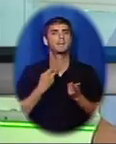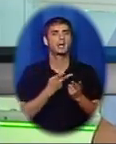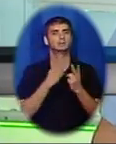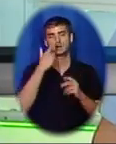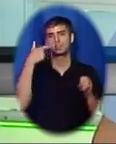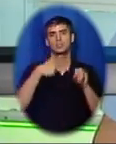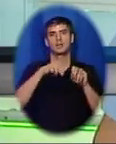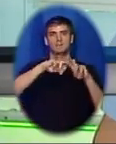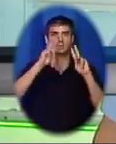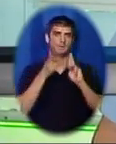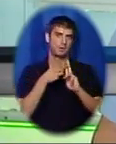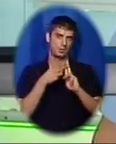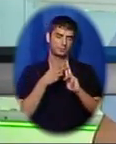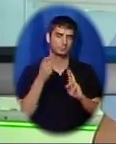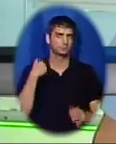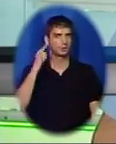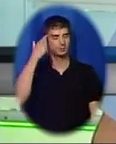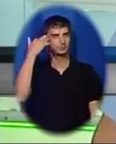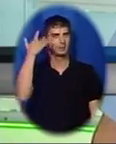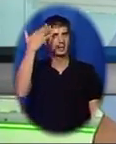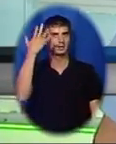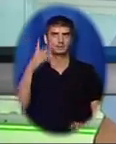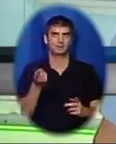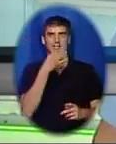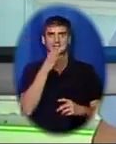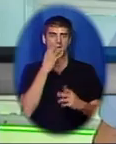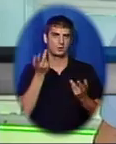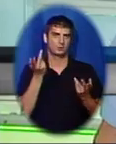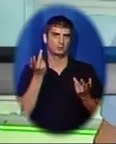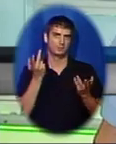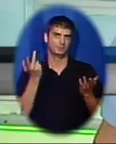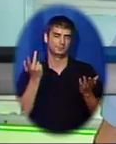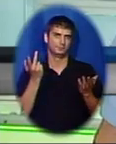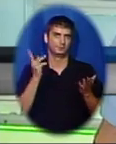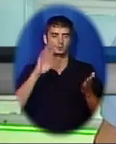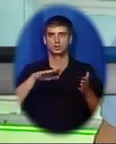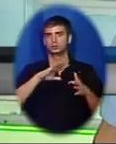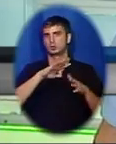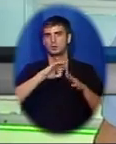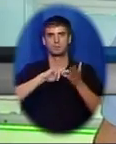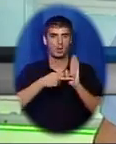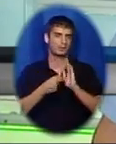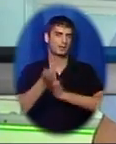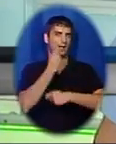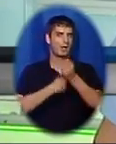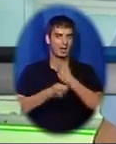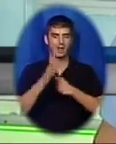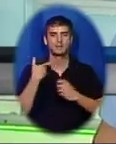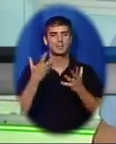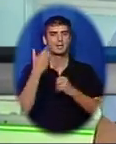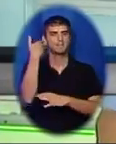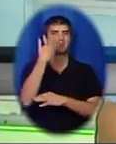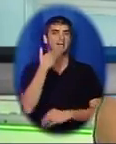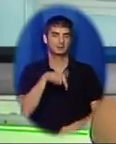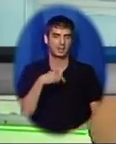נפט עולמי. אנחנו יכולים לשער לעצמנו את היתרונות הגיאופוליטיים שקיימים, היתרונות הכלכליים. אם ניקח את